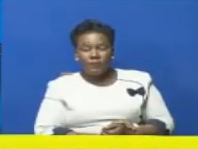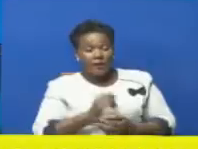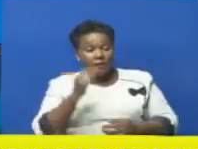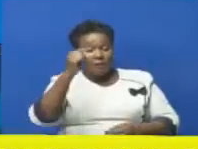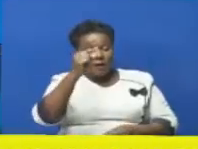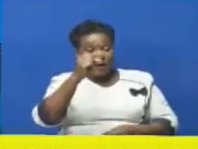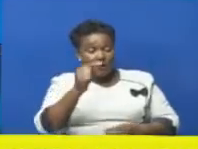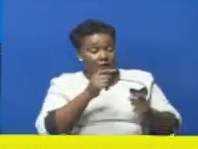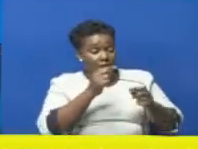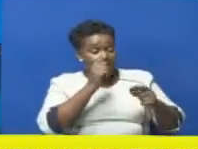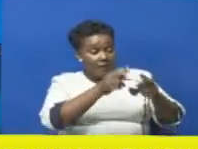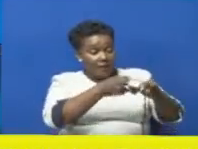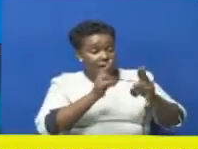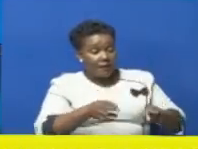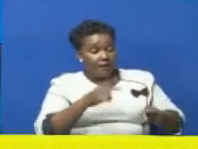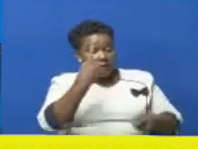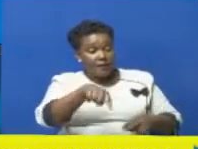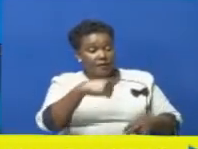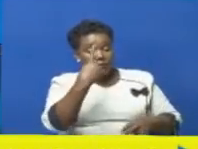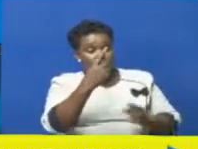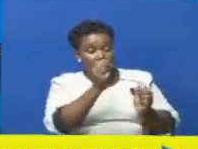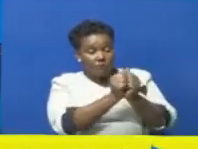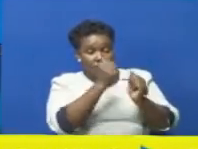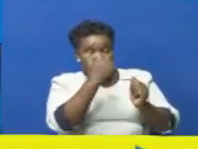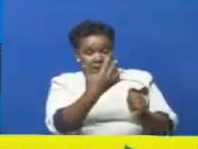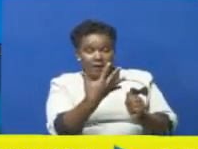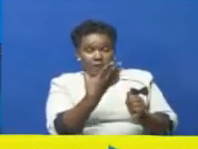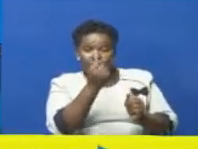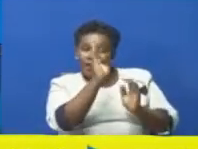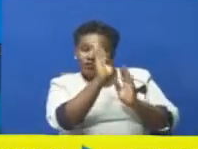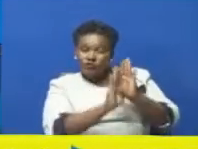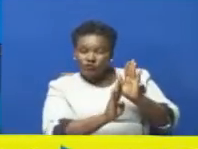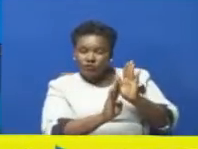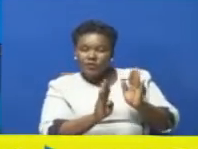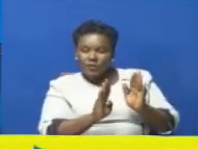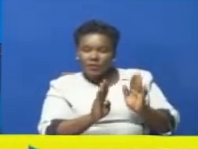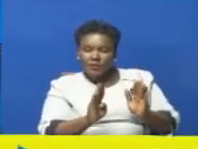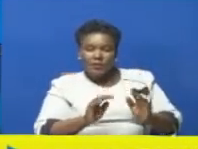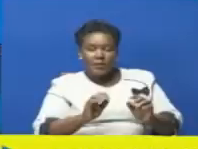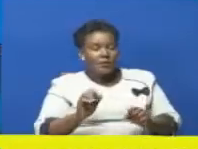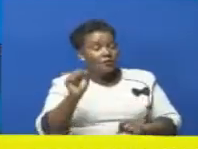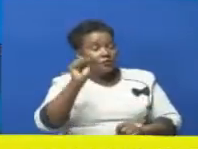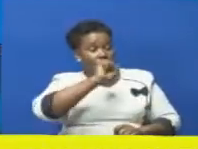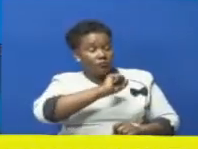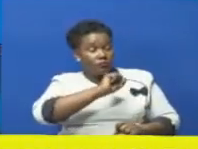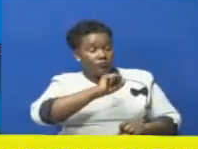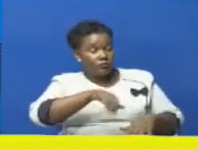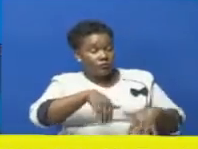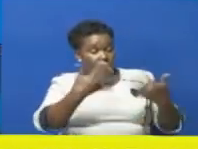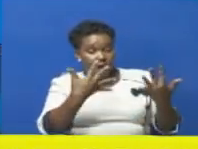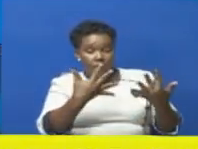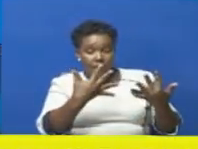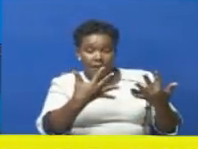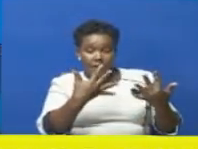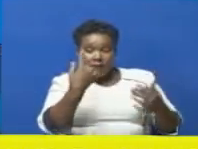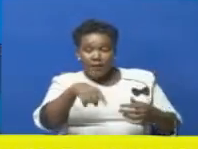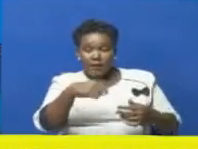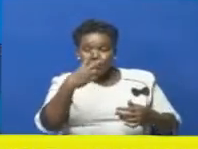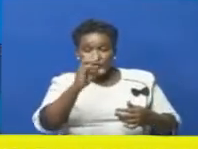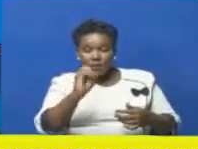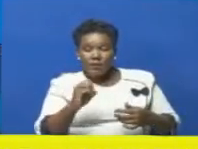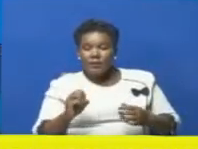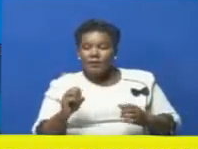Marage Kagera ni 115,000, hiyo ndio bei ya chini. Rukwa ni 120,000, Songea 130,000,